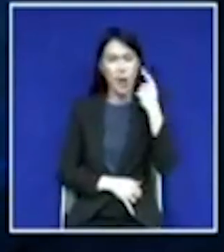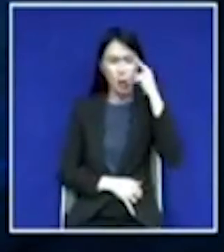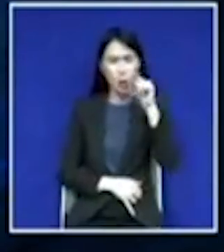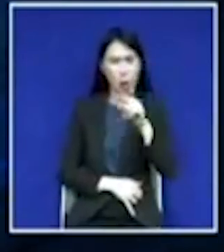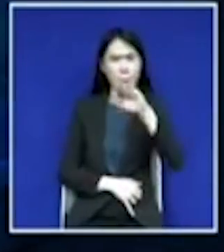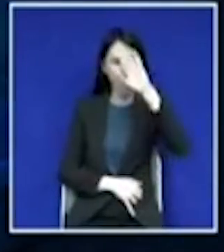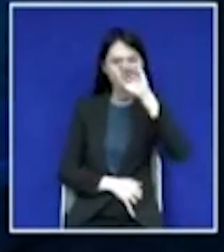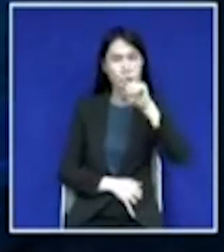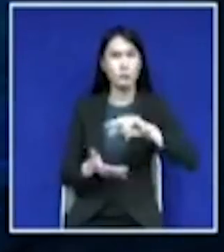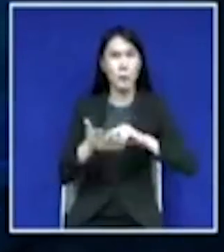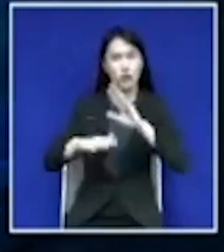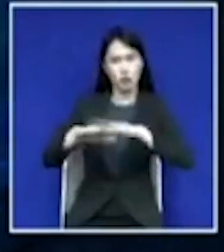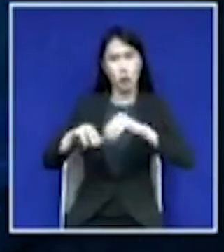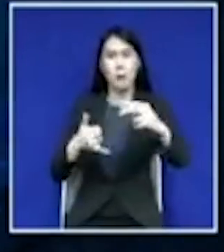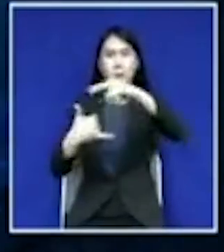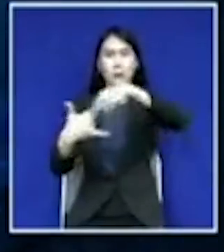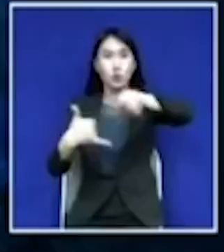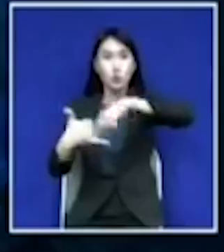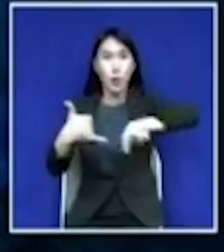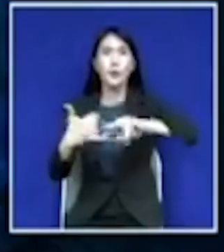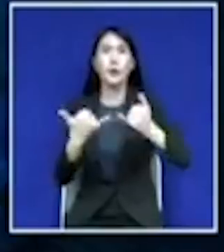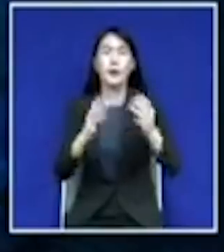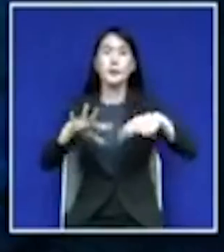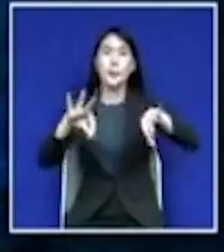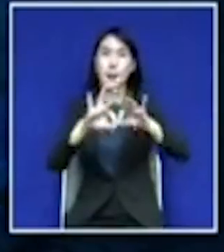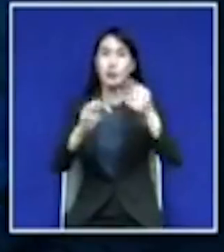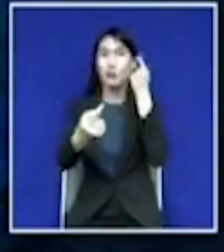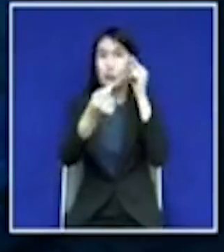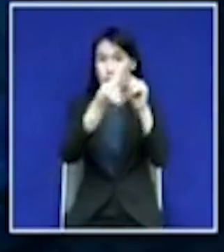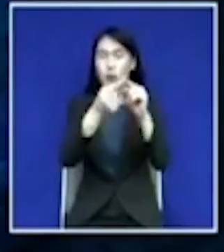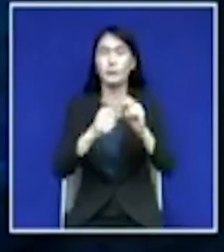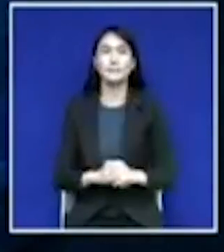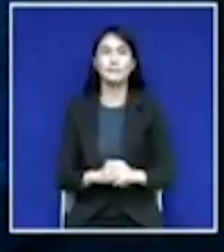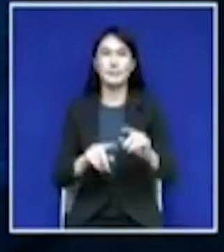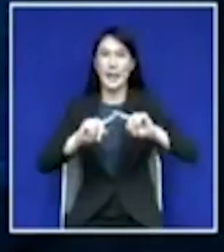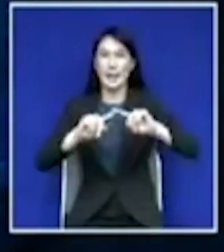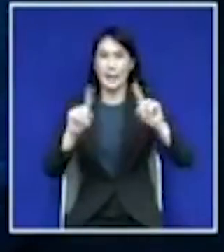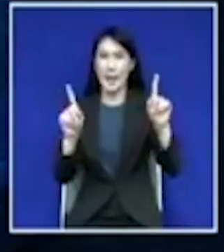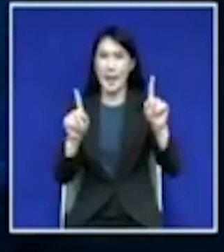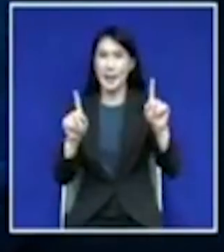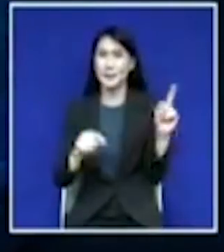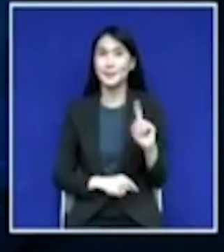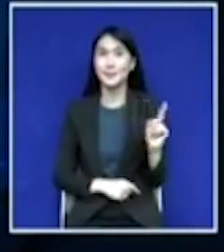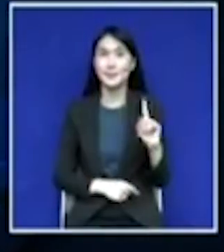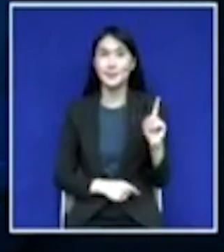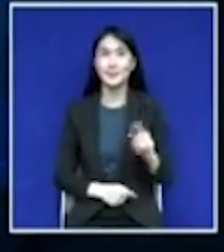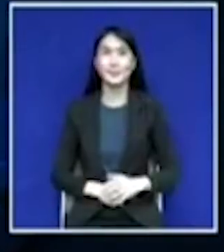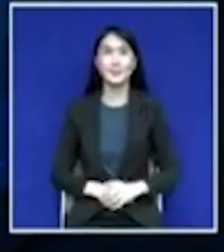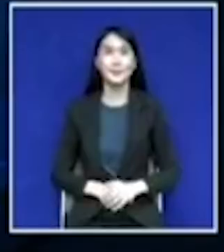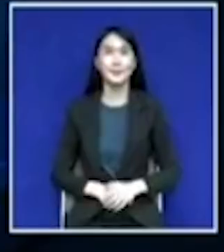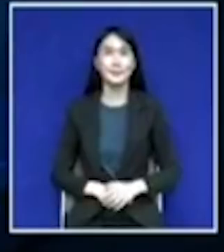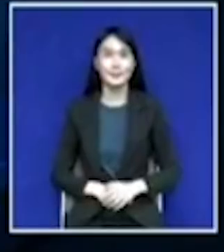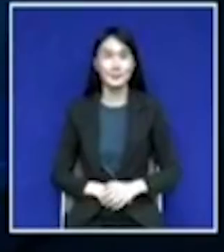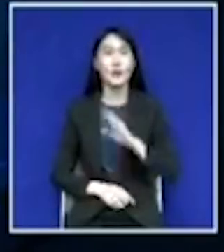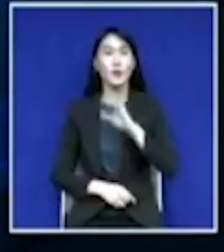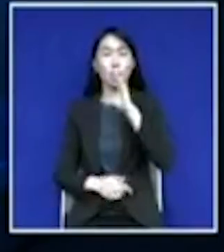านั่นแหละฮะนี่คือจุดประสงค์ของการควบคุมโรคแต่มีคำว่าแต่ก็คือว่าถ้าชุ